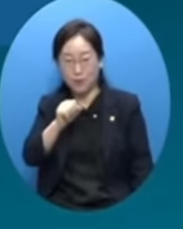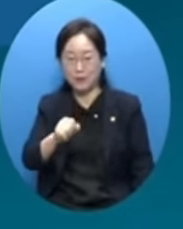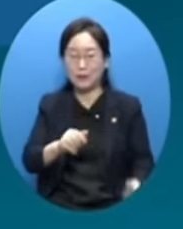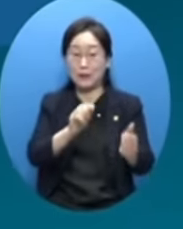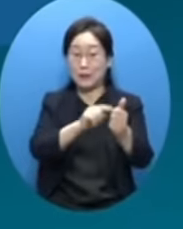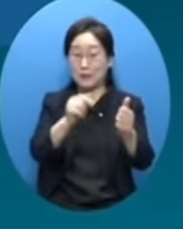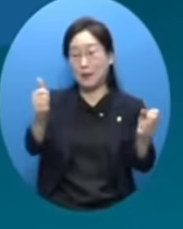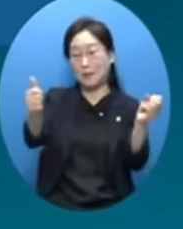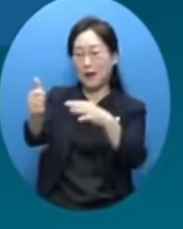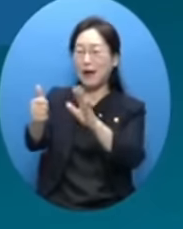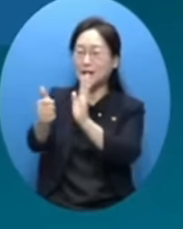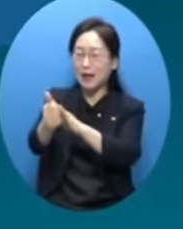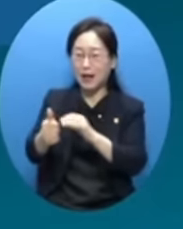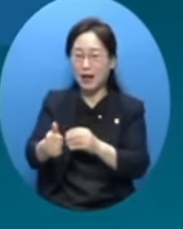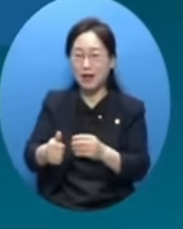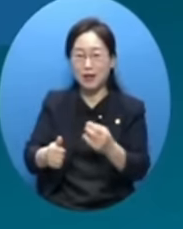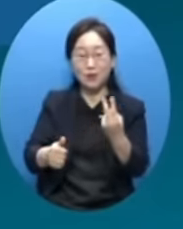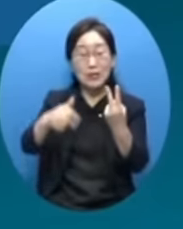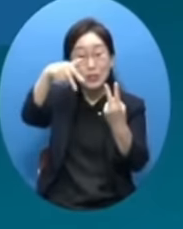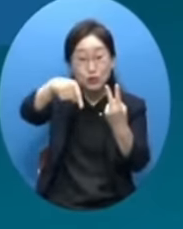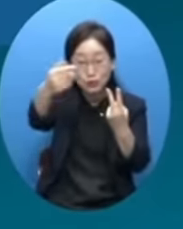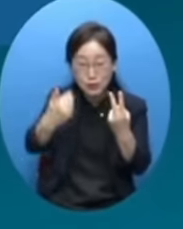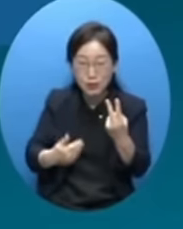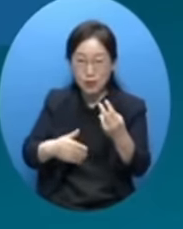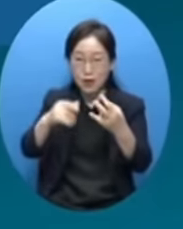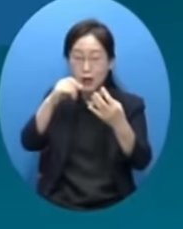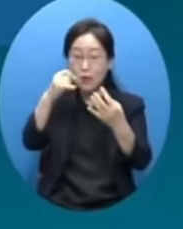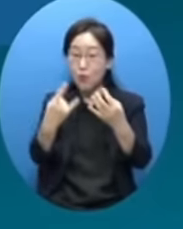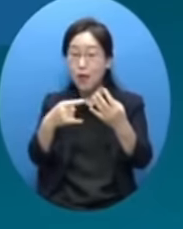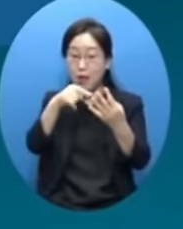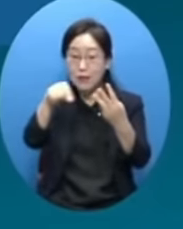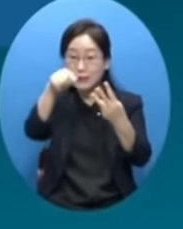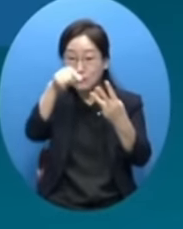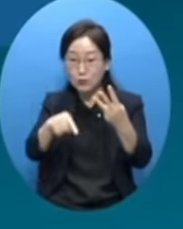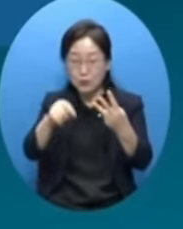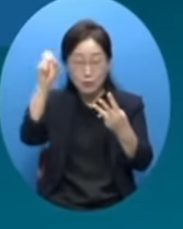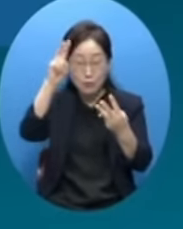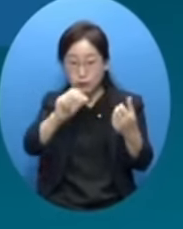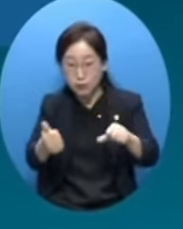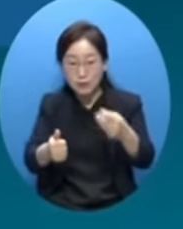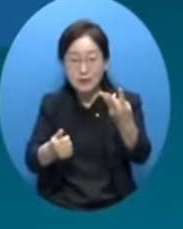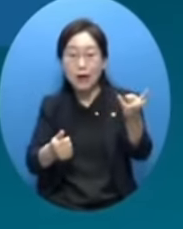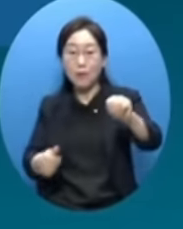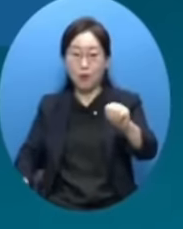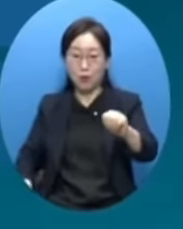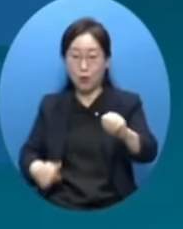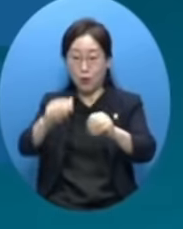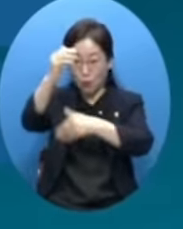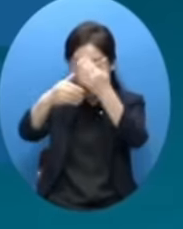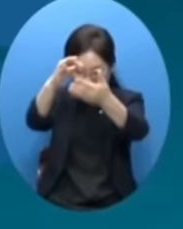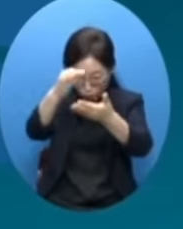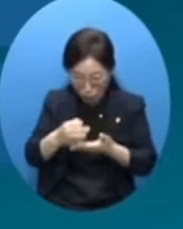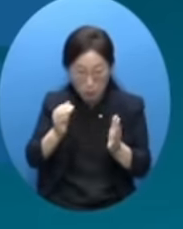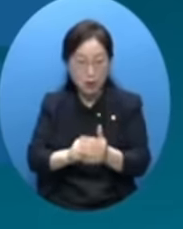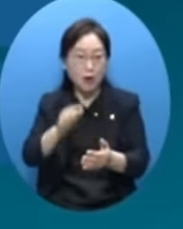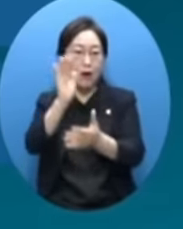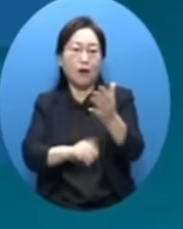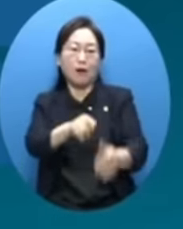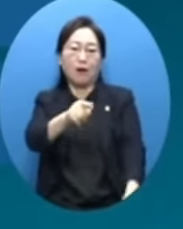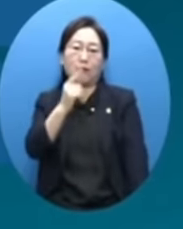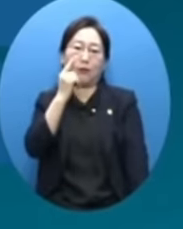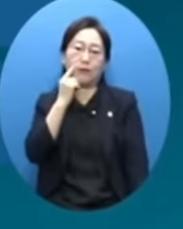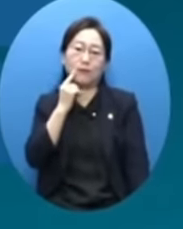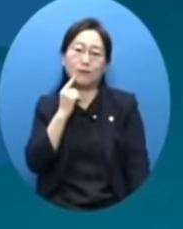말합니다. 근데 2주 전에는 외삼촌이 갑자기 돌아가시면서 3억을 유산으로 남겨주셨어. 아이고, 친구가 부러워서 5억을